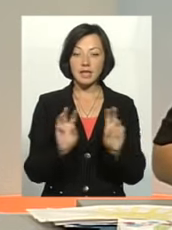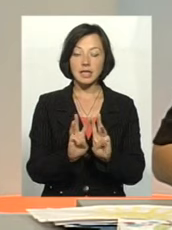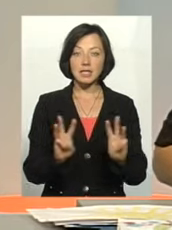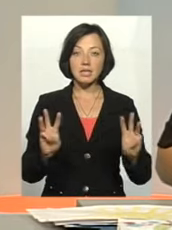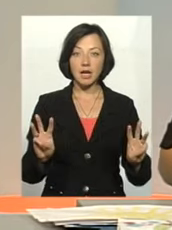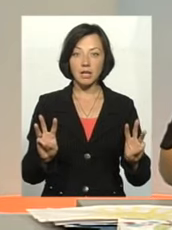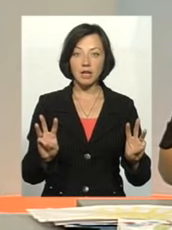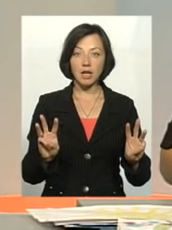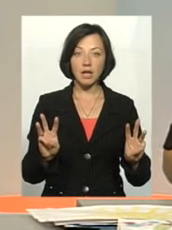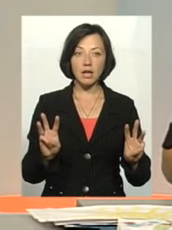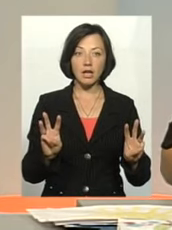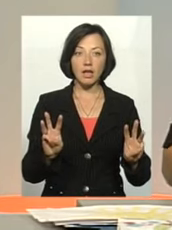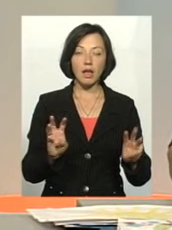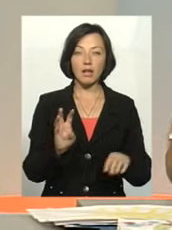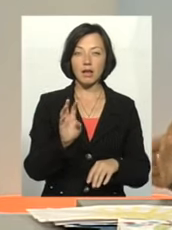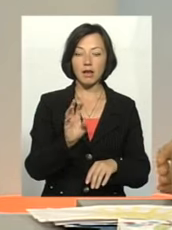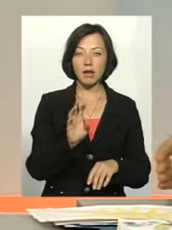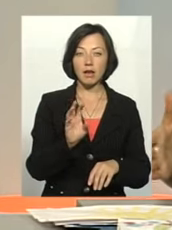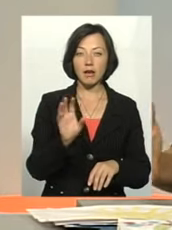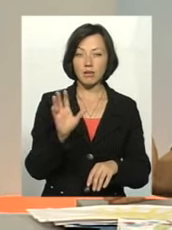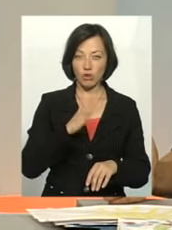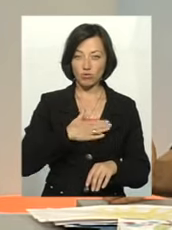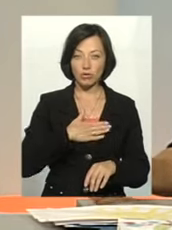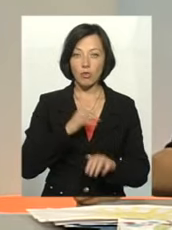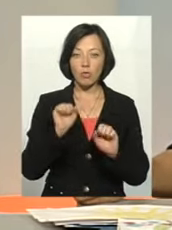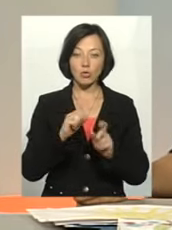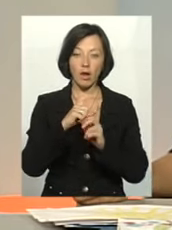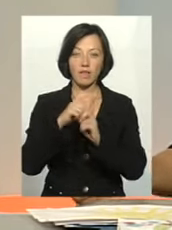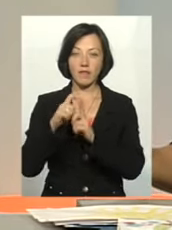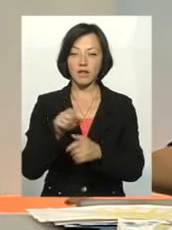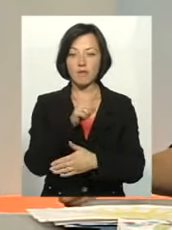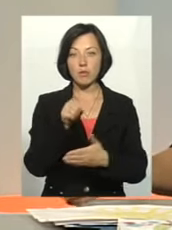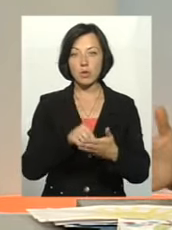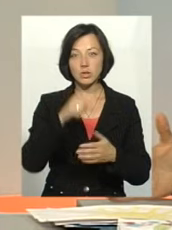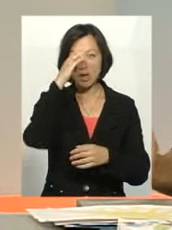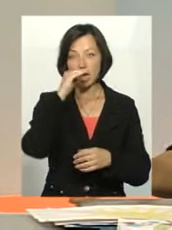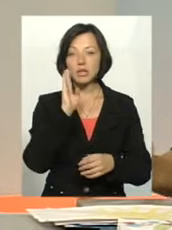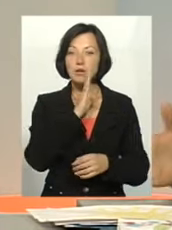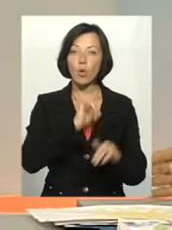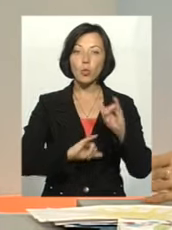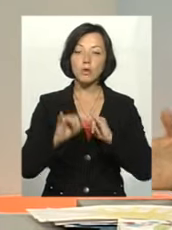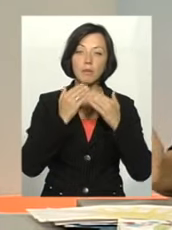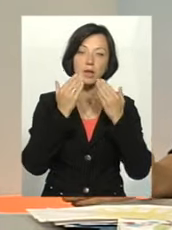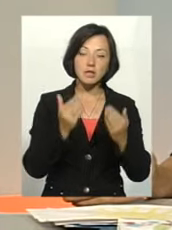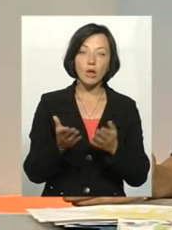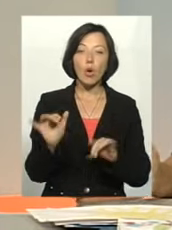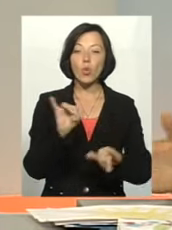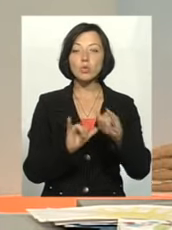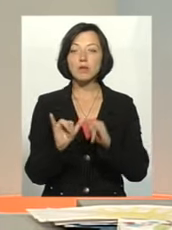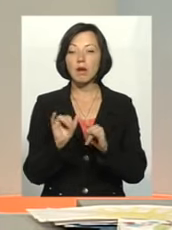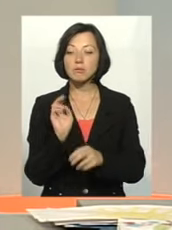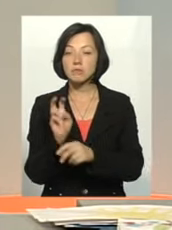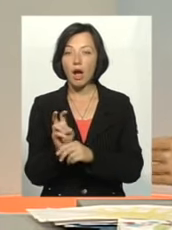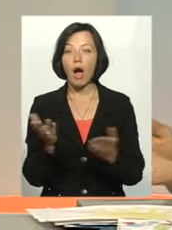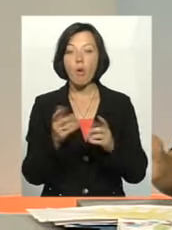uvcfoundation.com, очень многие могут ответить на текущие вопросы родителей, куда обратиться, куда пойти, какой реабилитационный центр